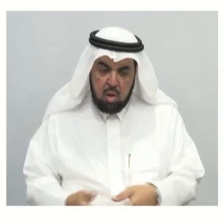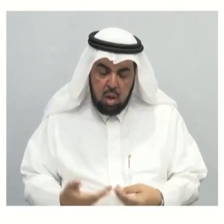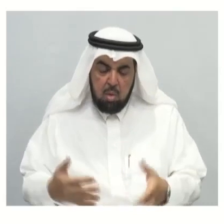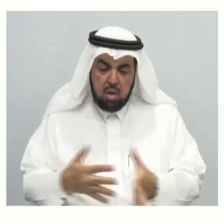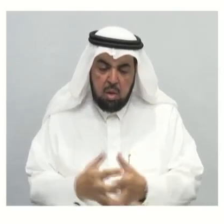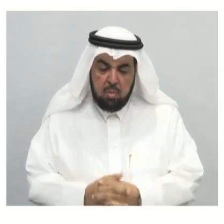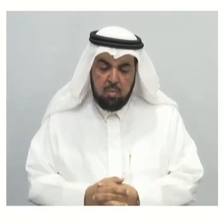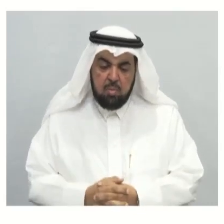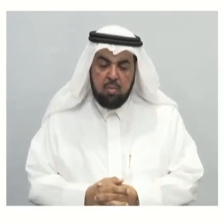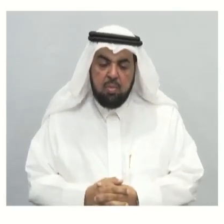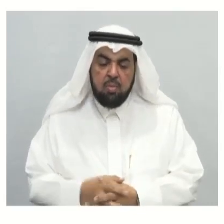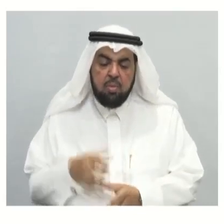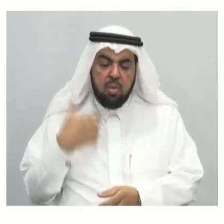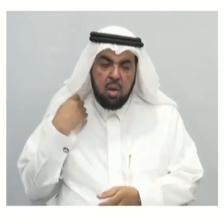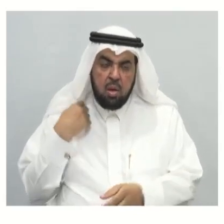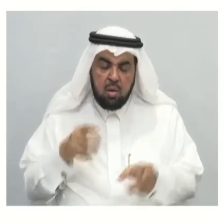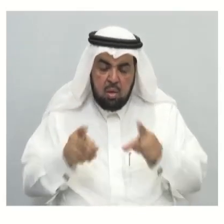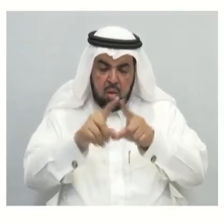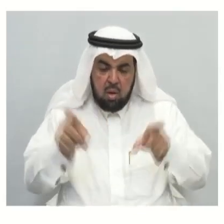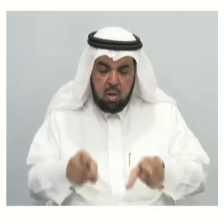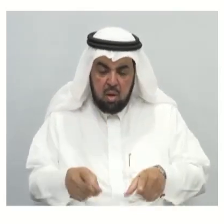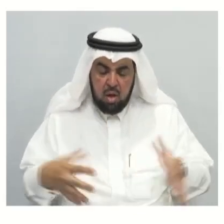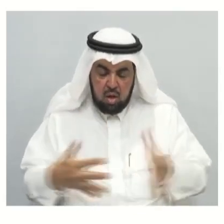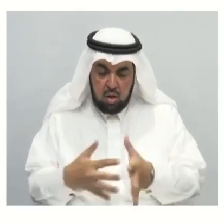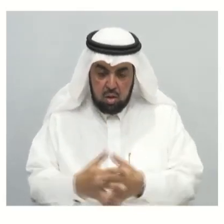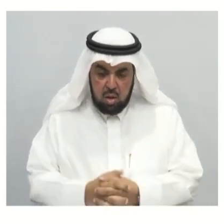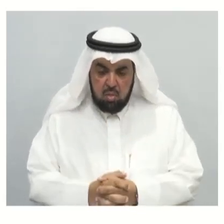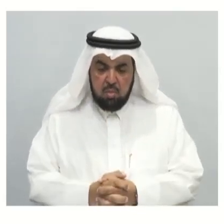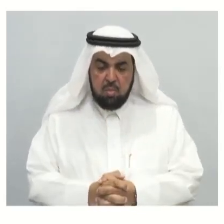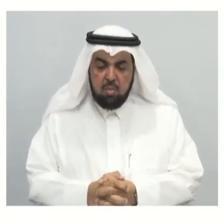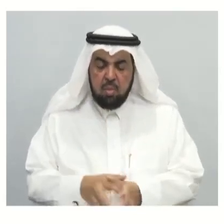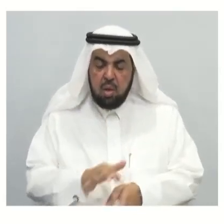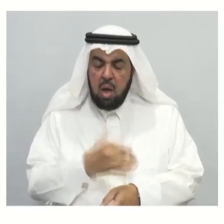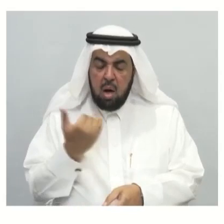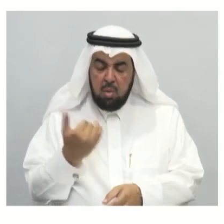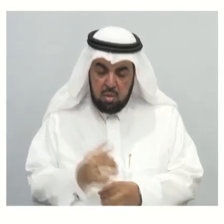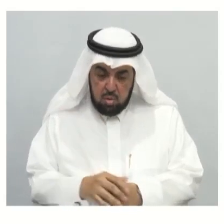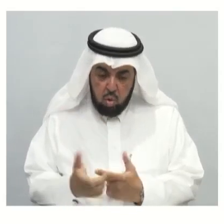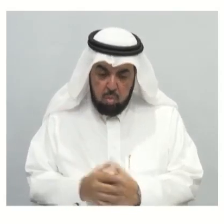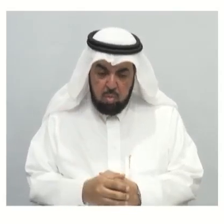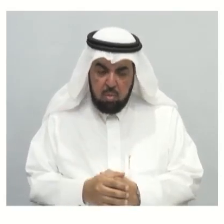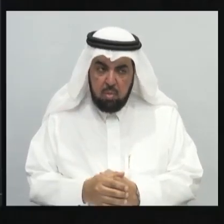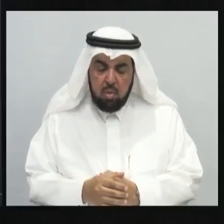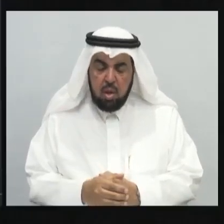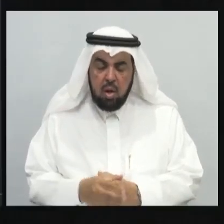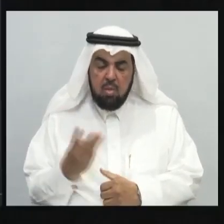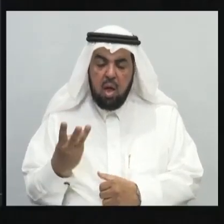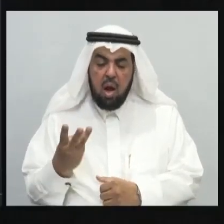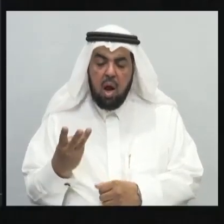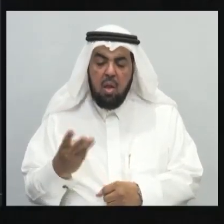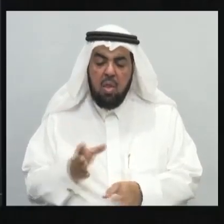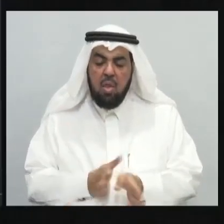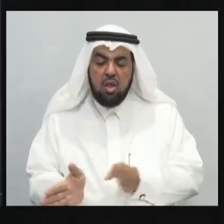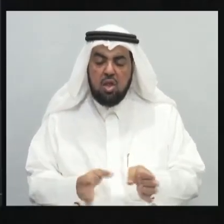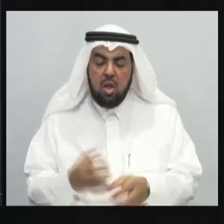للجامعه هنا نشاهد هيكل الجامعه العربيه يتكون من ثلاثه اجهزه رئيسيه